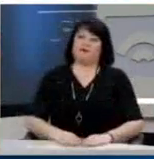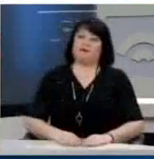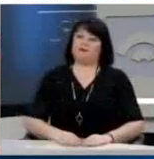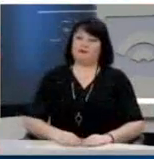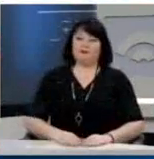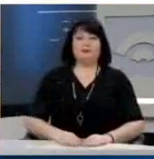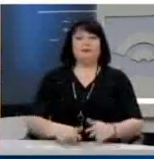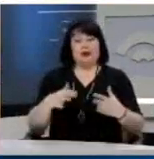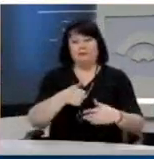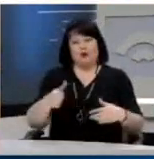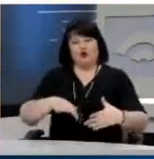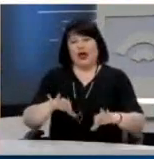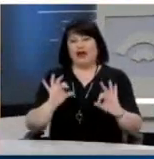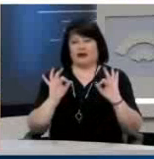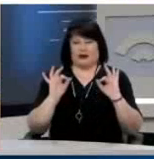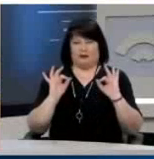Και είναι η αρχή,